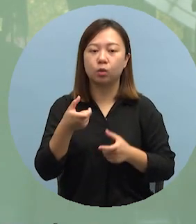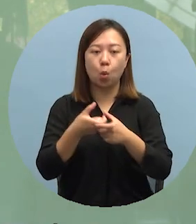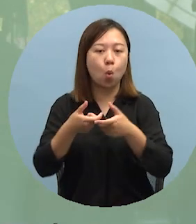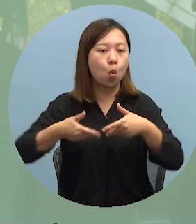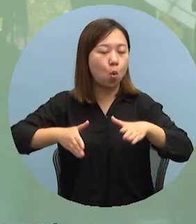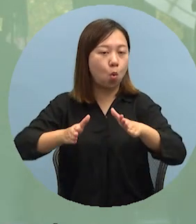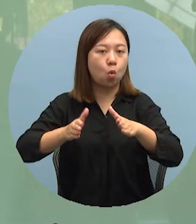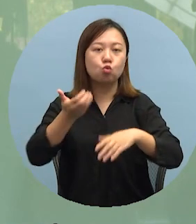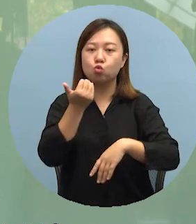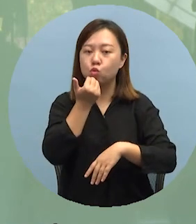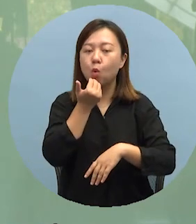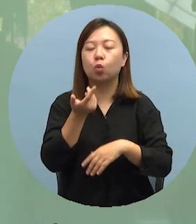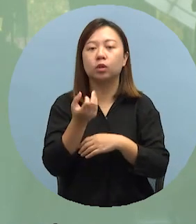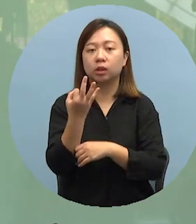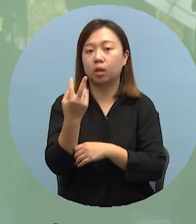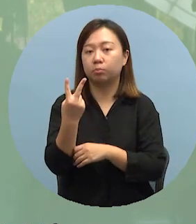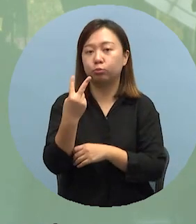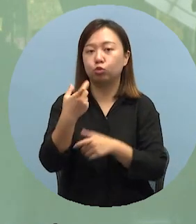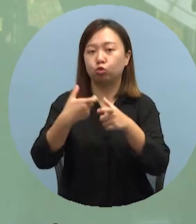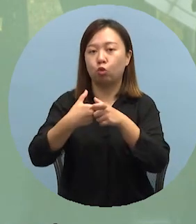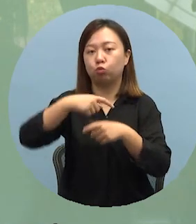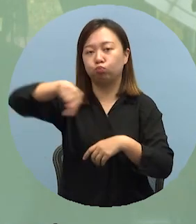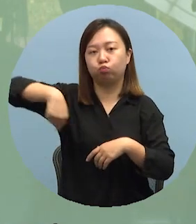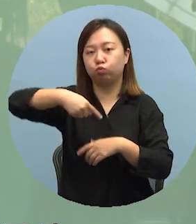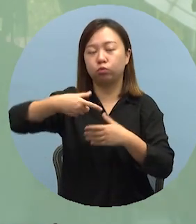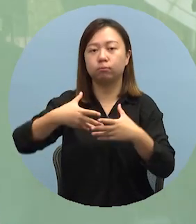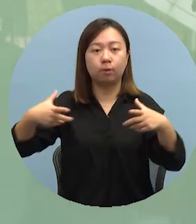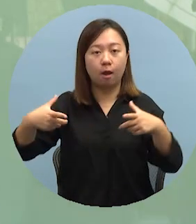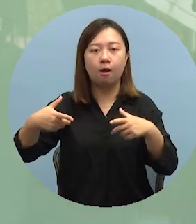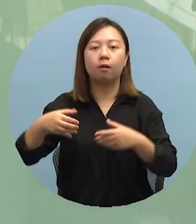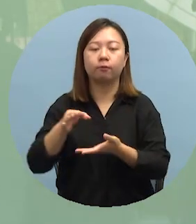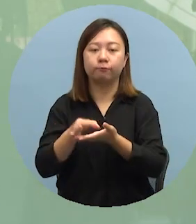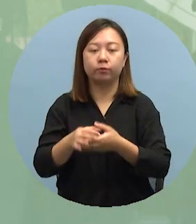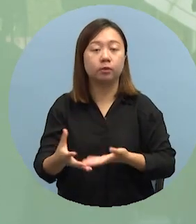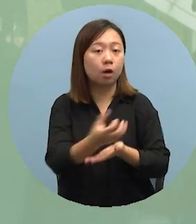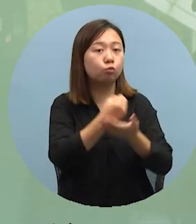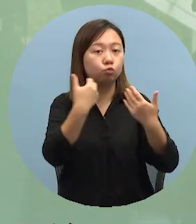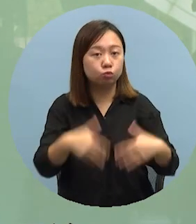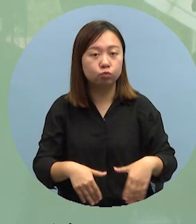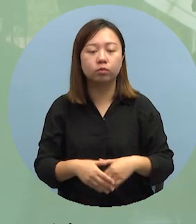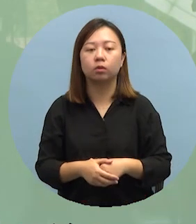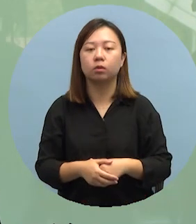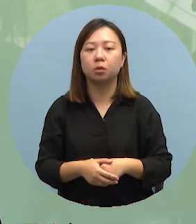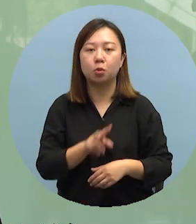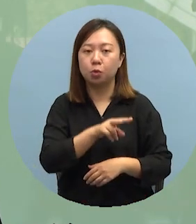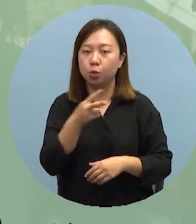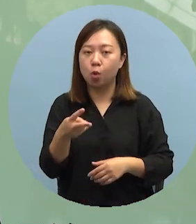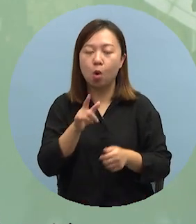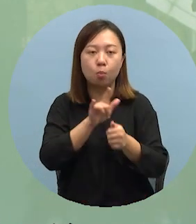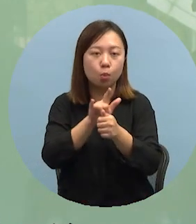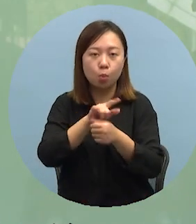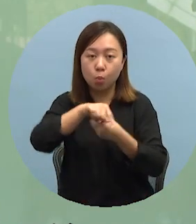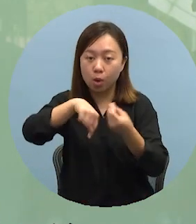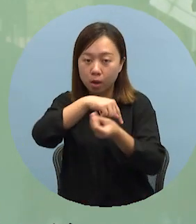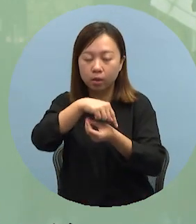粉錦公路以東咧32公頃用地。我哋收咗個場地之後咧，係會主要作為一個保